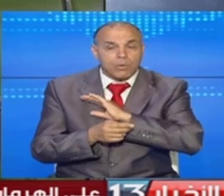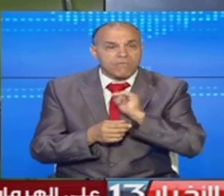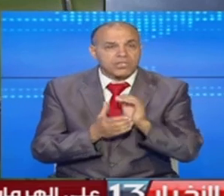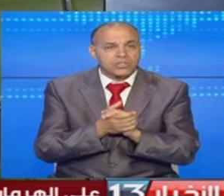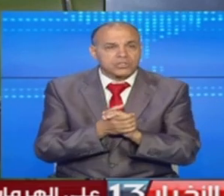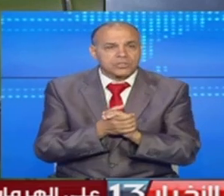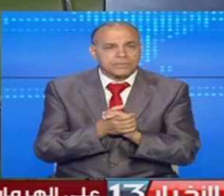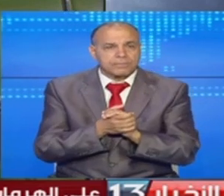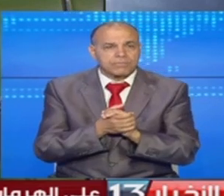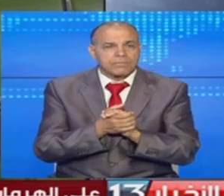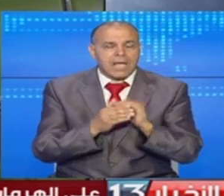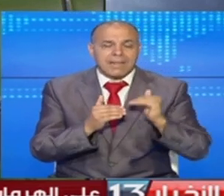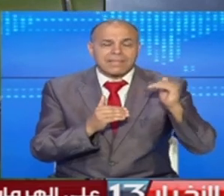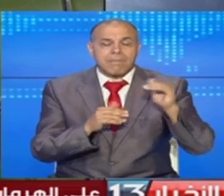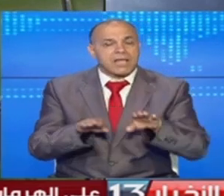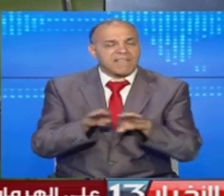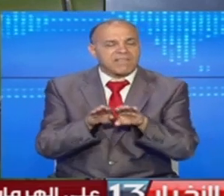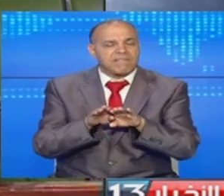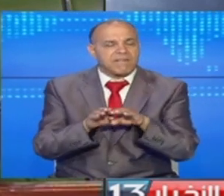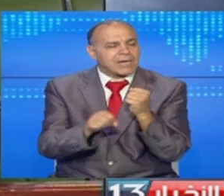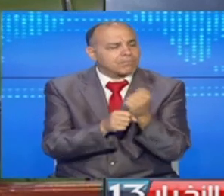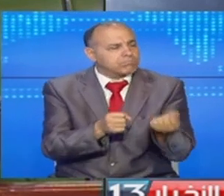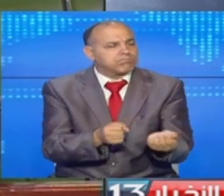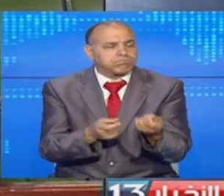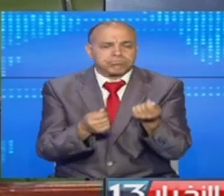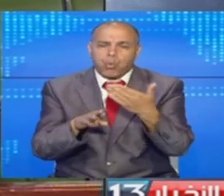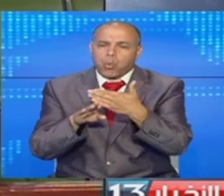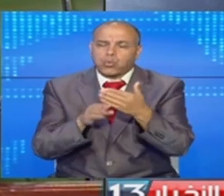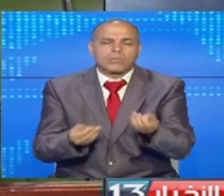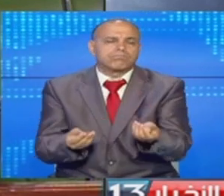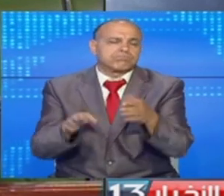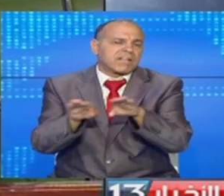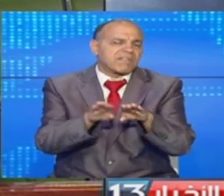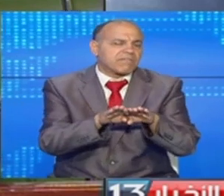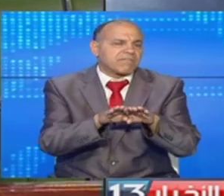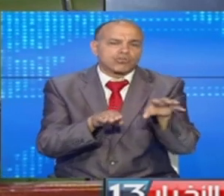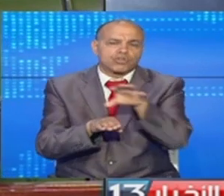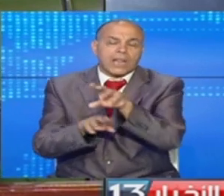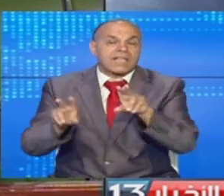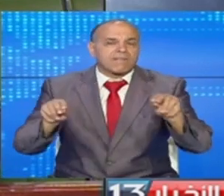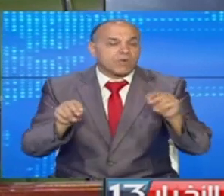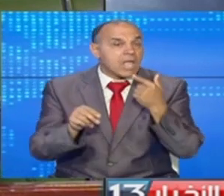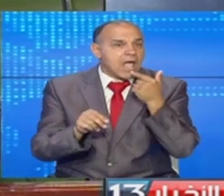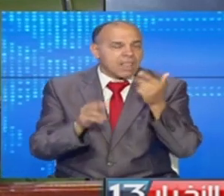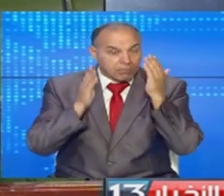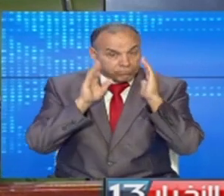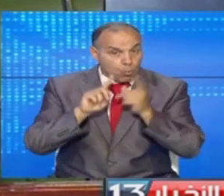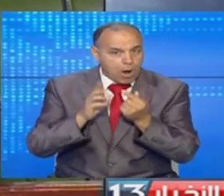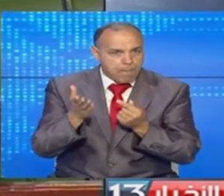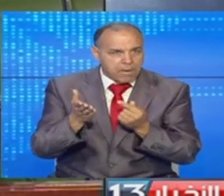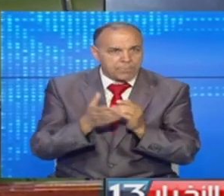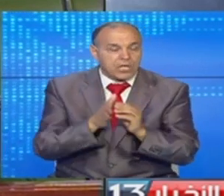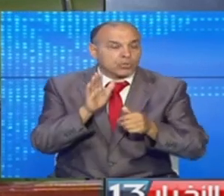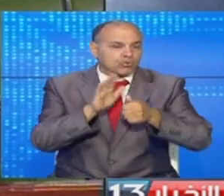في تحقيق تنمية جهوية عادلة وفي توزيع عادل للثروة بين الجهات، وهو ما يمثل الركيزة الأساسية